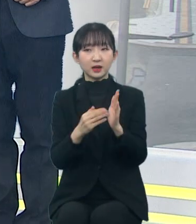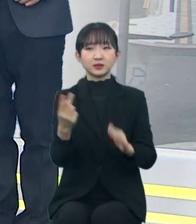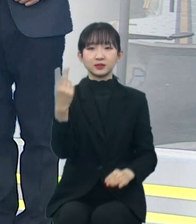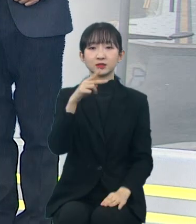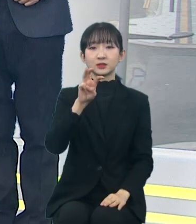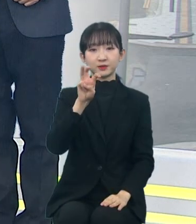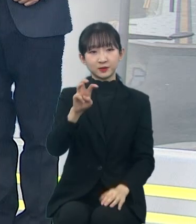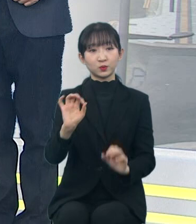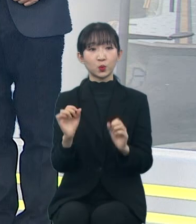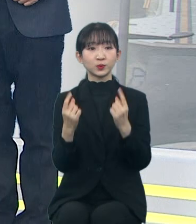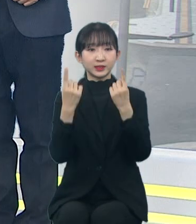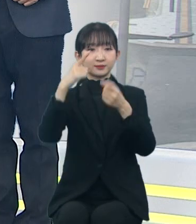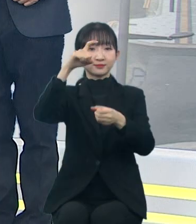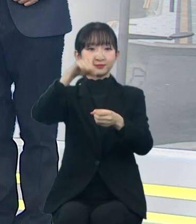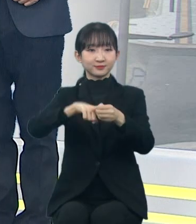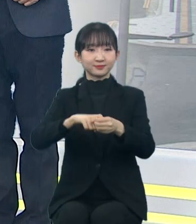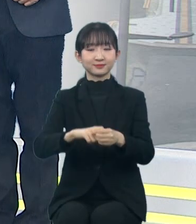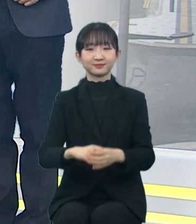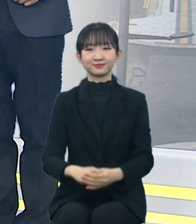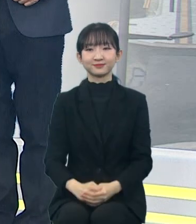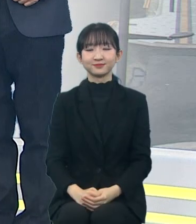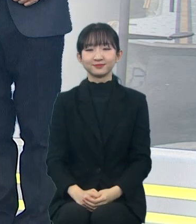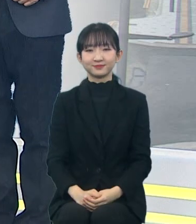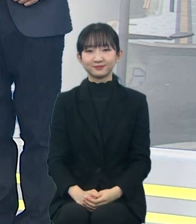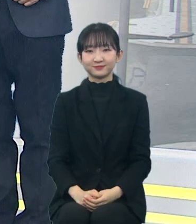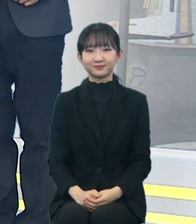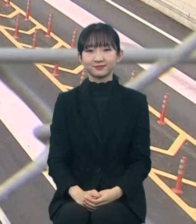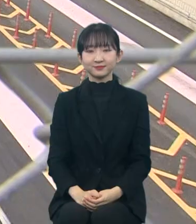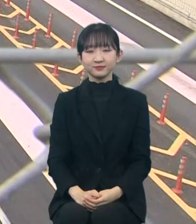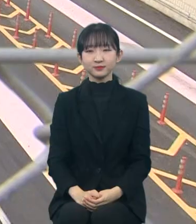목표로 추진하겠다고 밝혔습니다. 이형구 기자입니다.